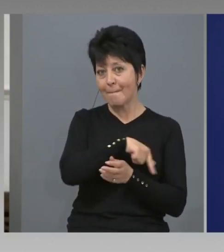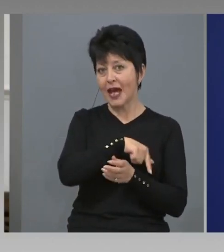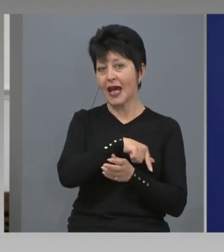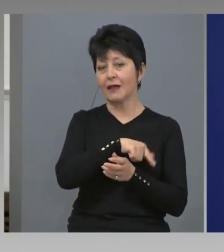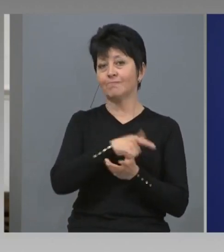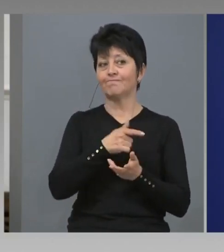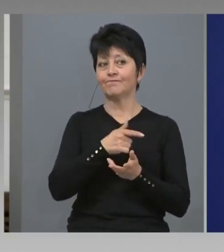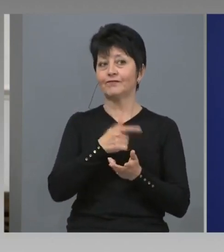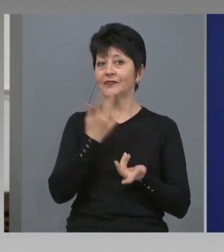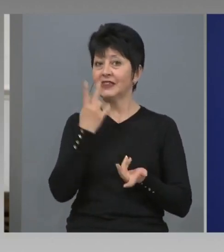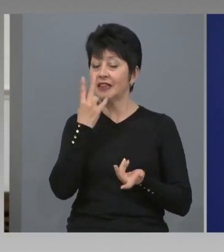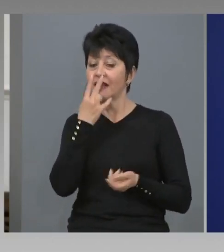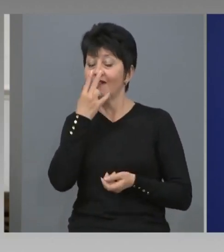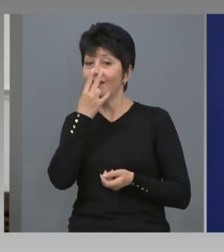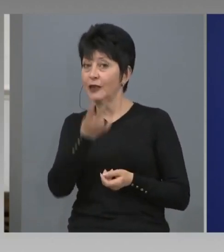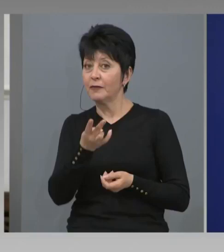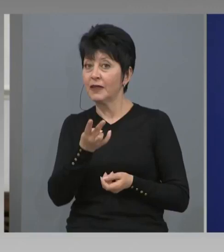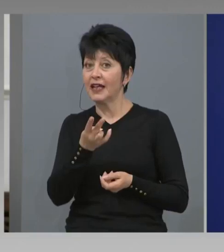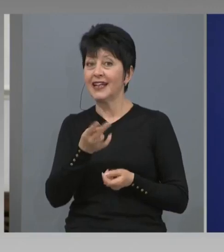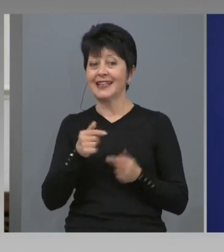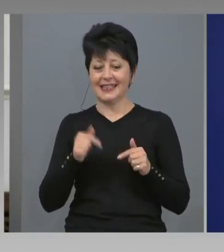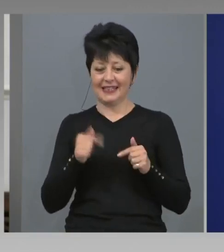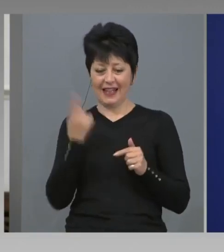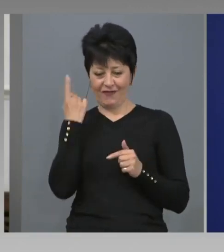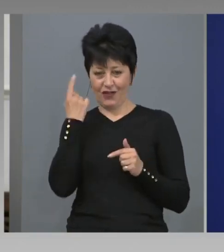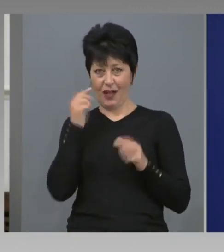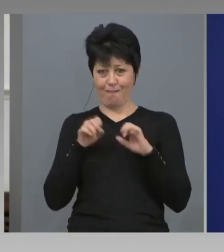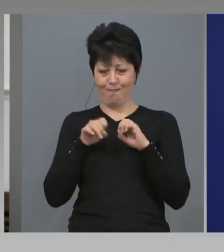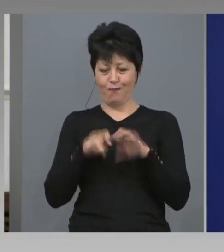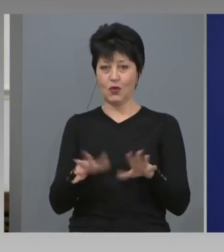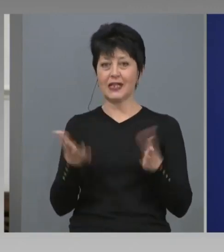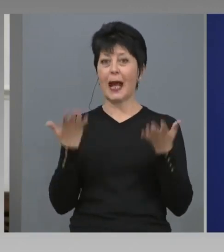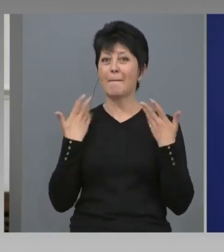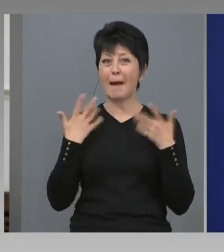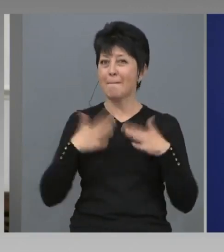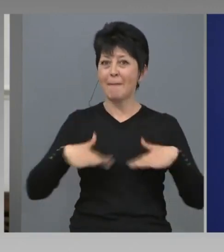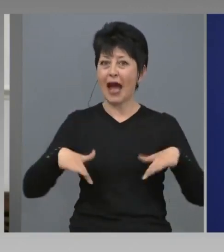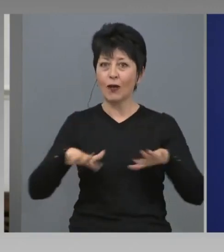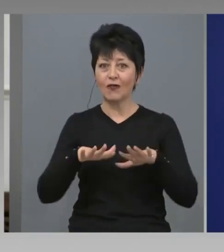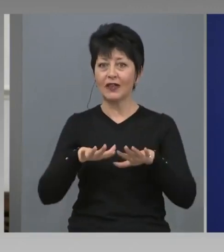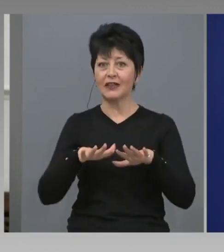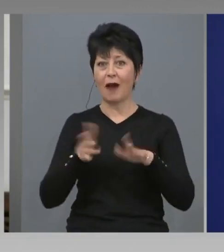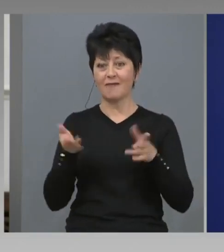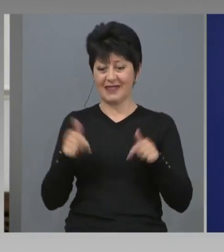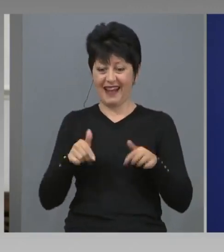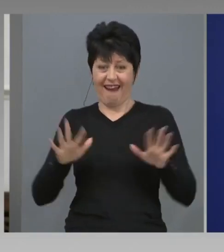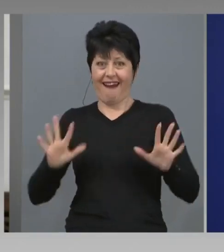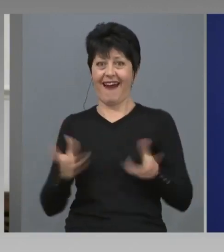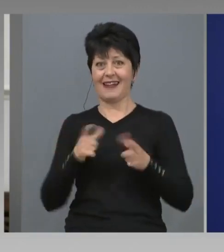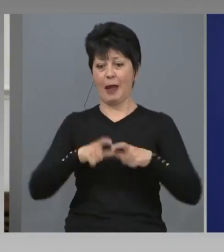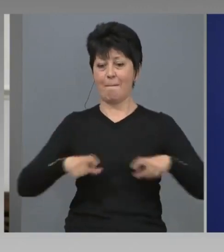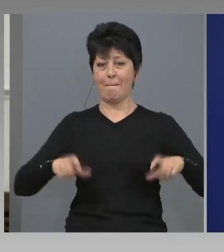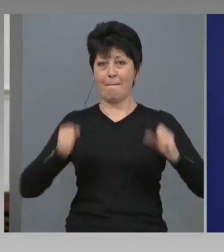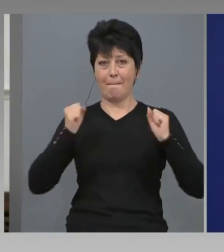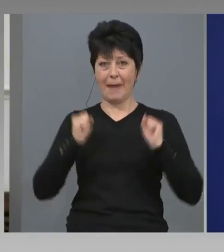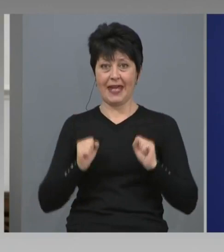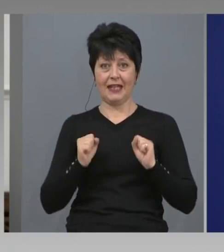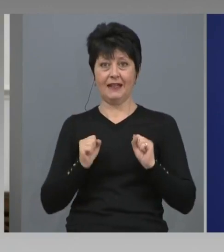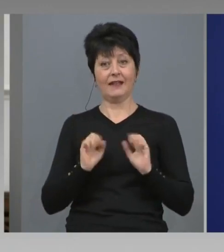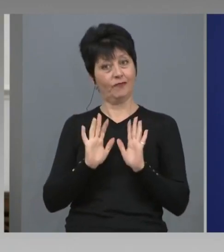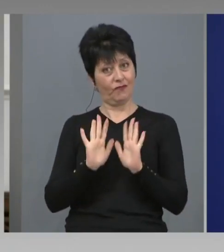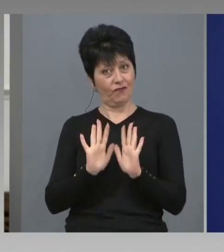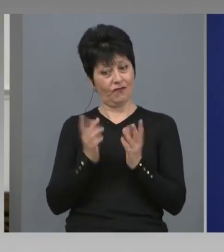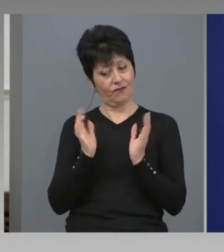пуснахме паркове, айде сега и пейките. Сега нека да има, да проследим ефекта от това нещо.